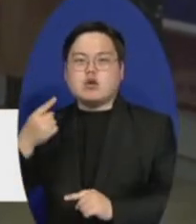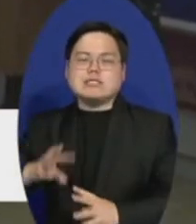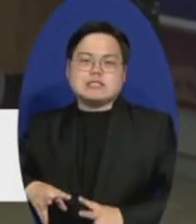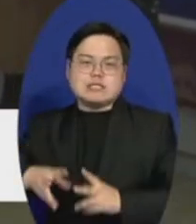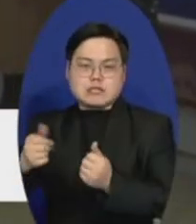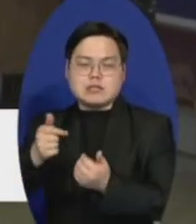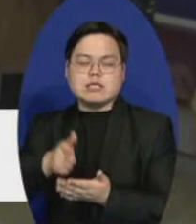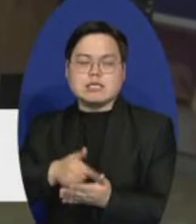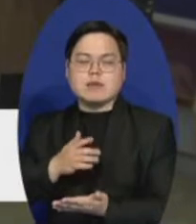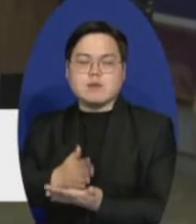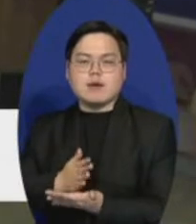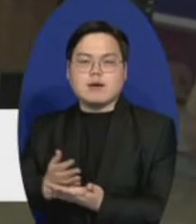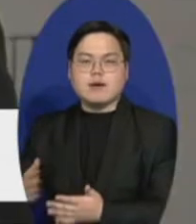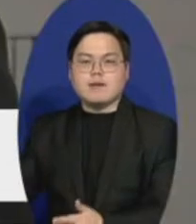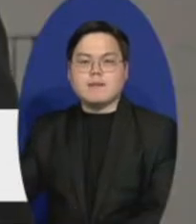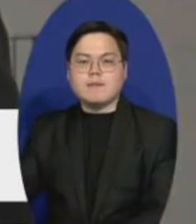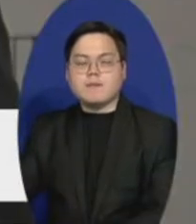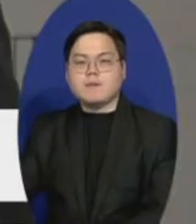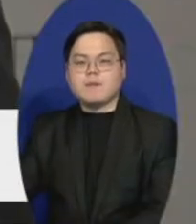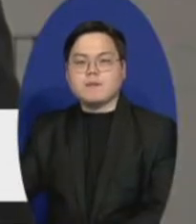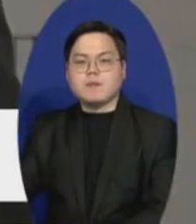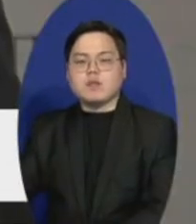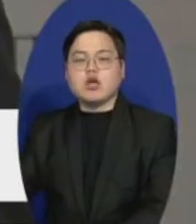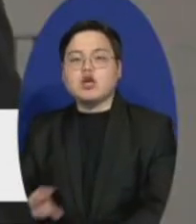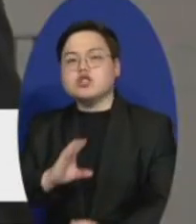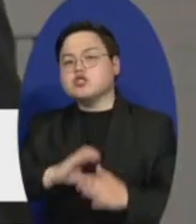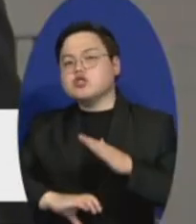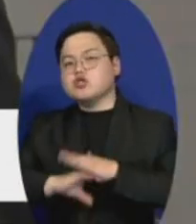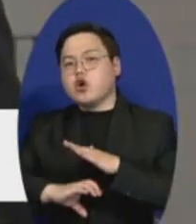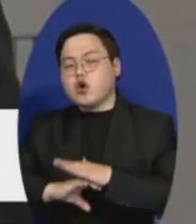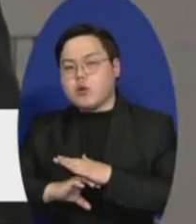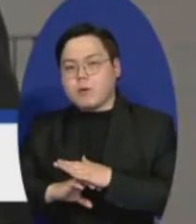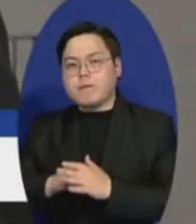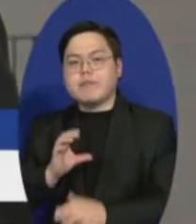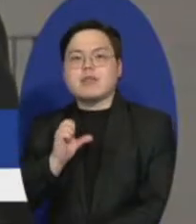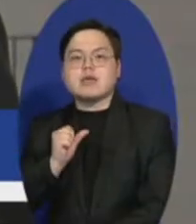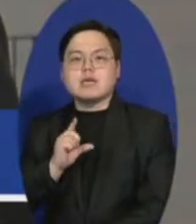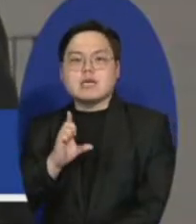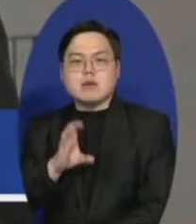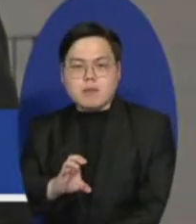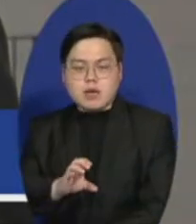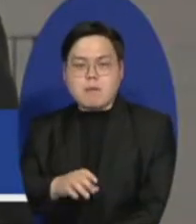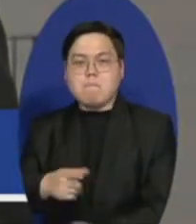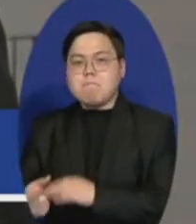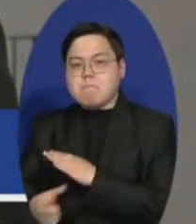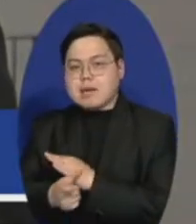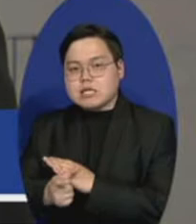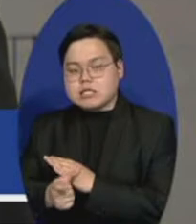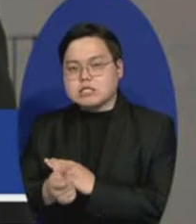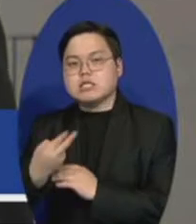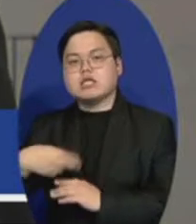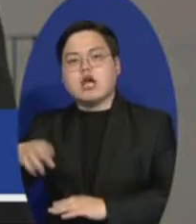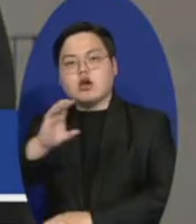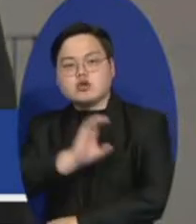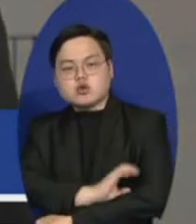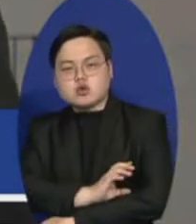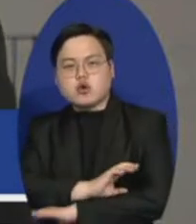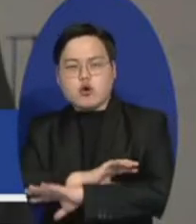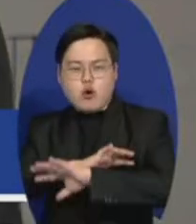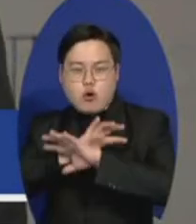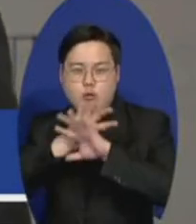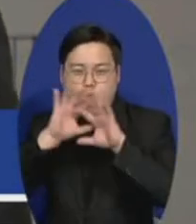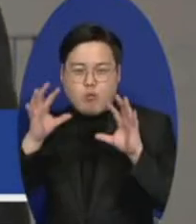салбарын сайд онцоллоо. Сургуулийн өмнөх боловсрол, ерөнхий боловсрол, мэрэгжлийн боловсрол, дээд боловсрол гэдэг ингээд энэ